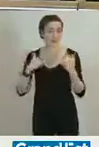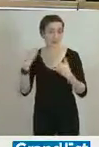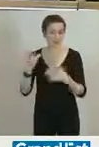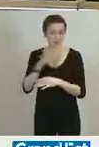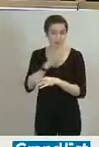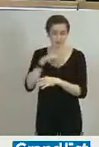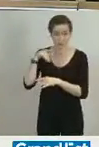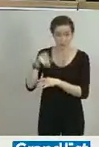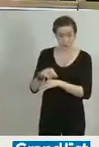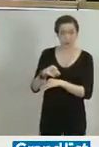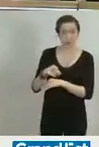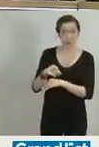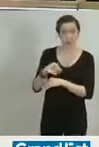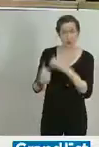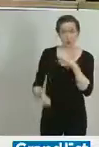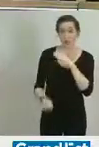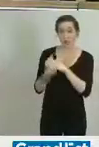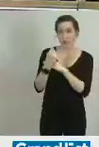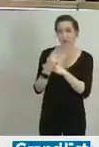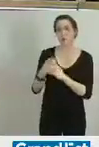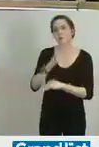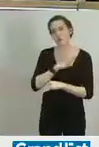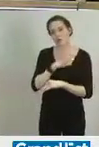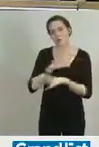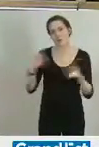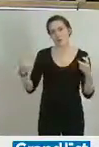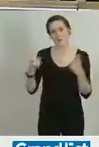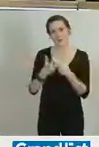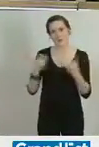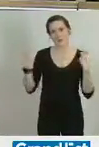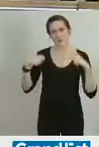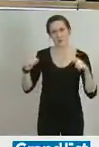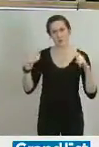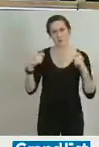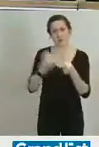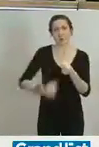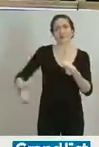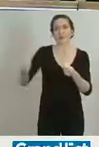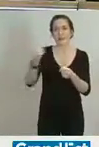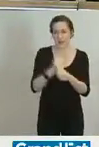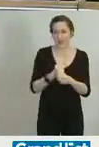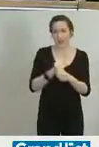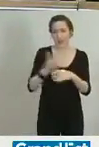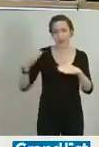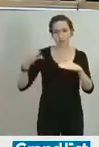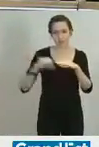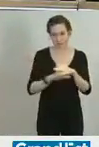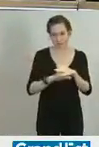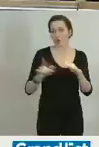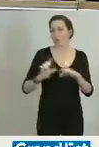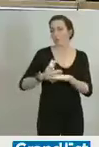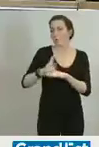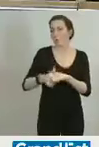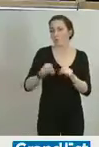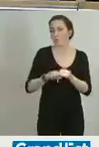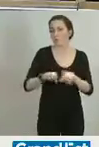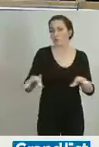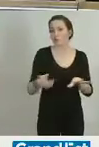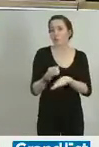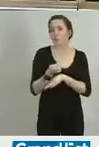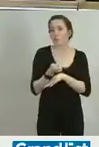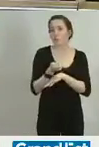c'est souvent on met des montants assez conséquents pour la création, Puis ensuite, la diffusion des spectacles se fait peu de fois et